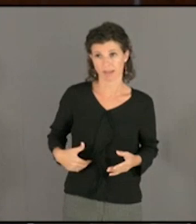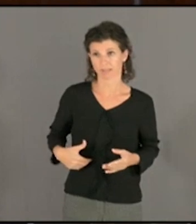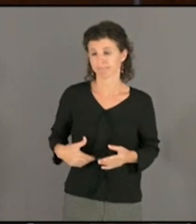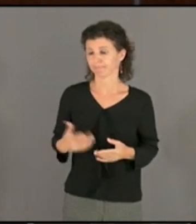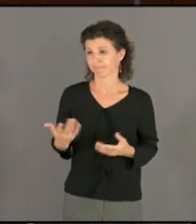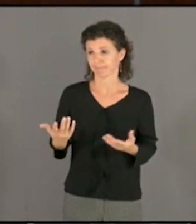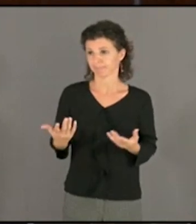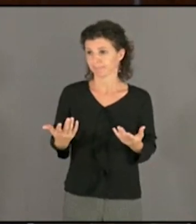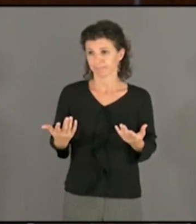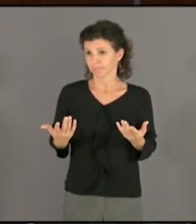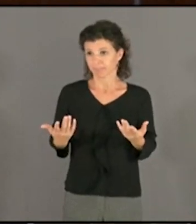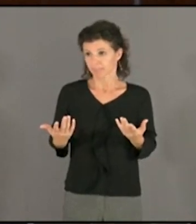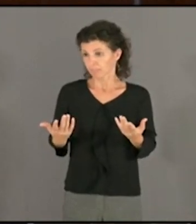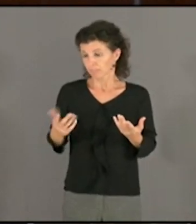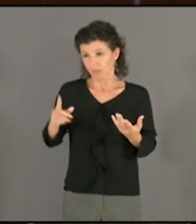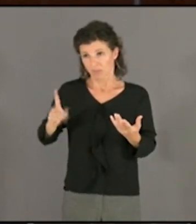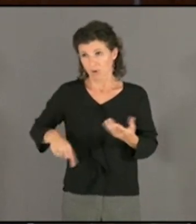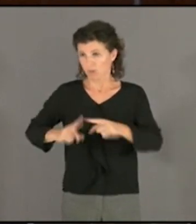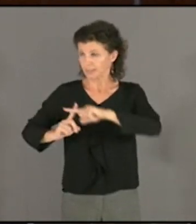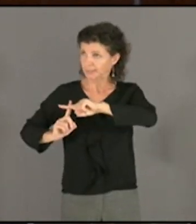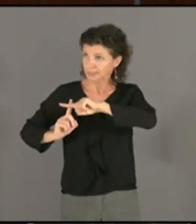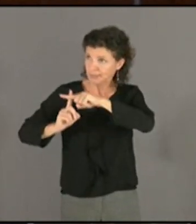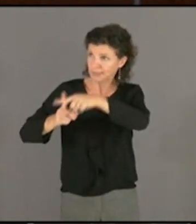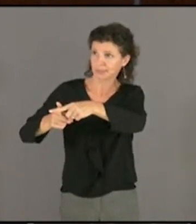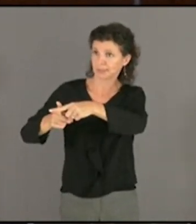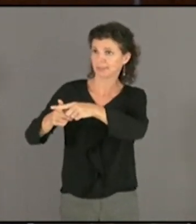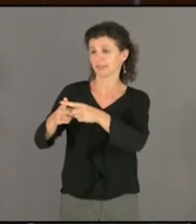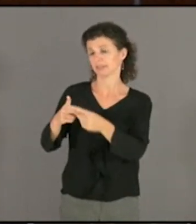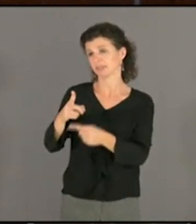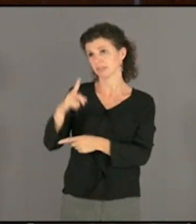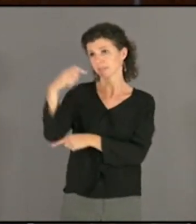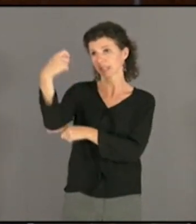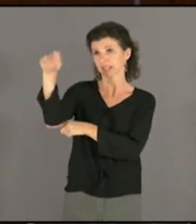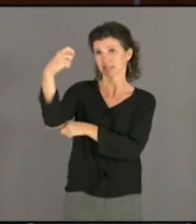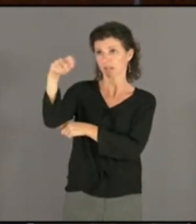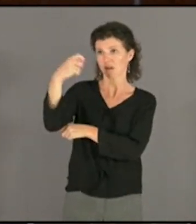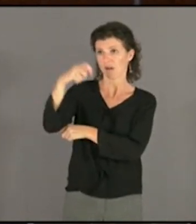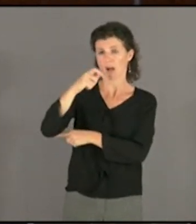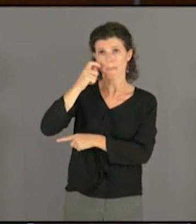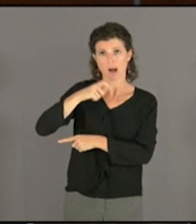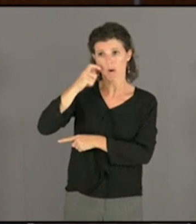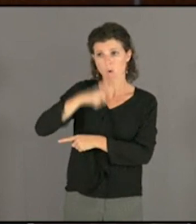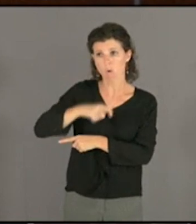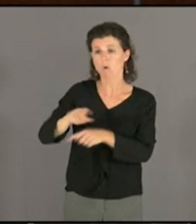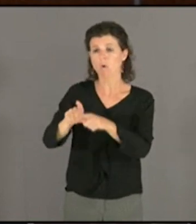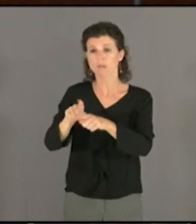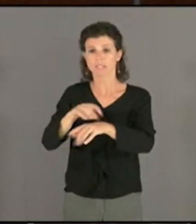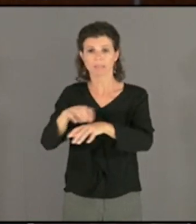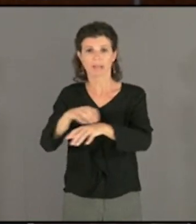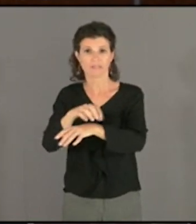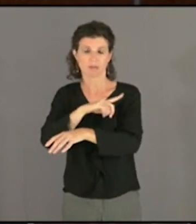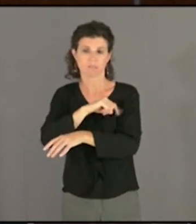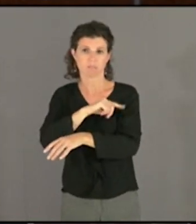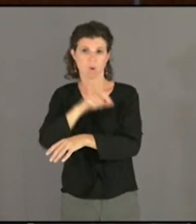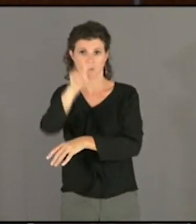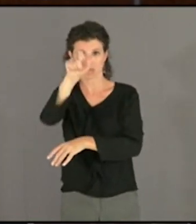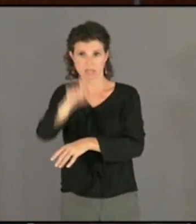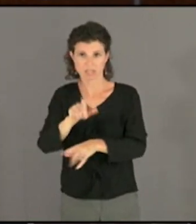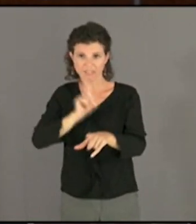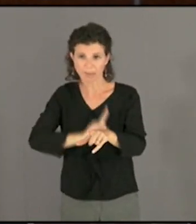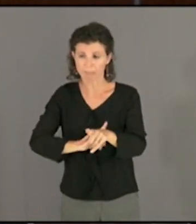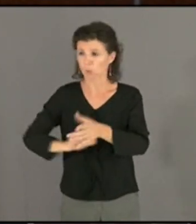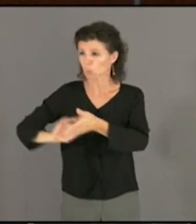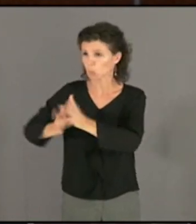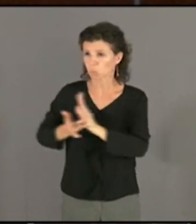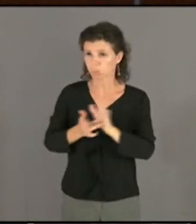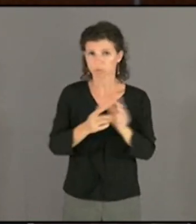votre influence auprès du président Macron et de la préfète de police, de toutes les